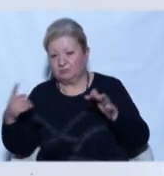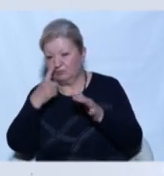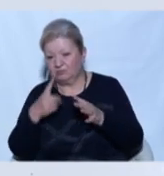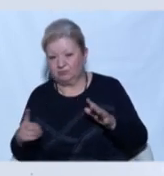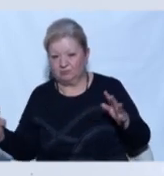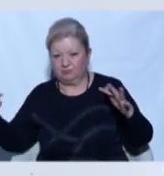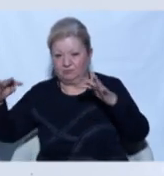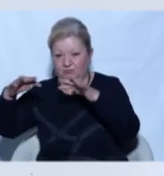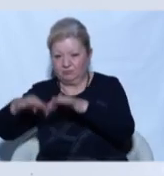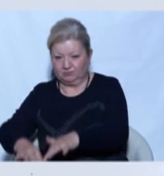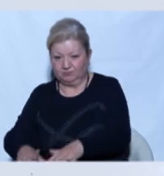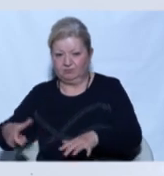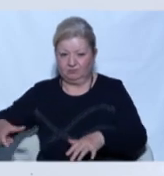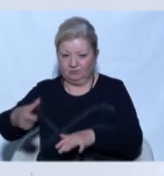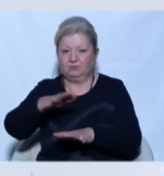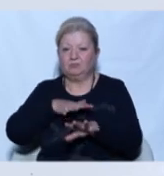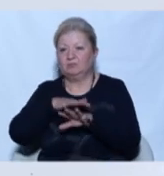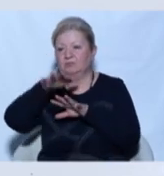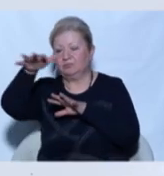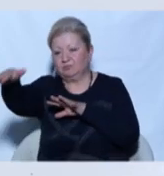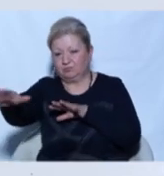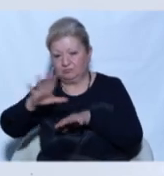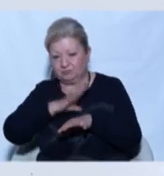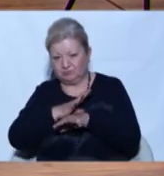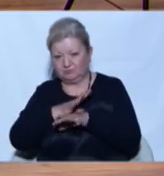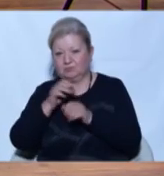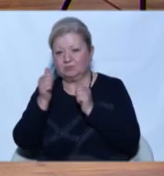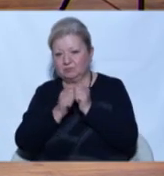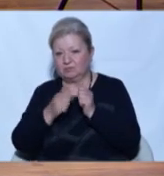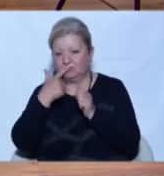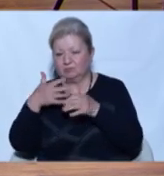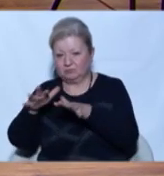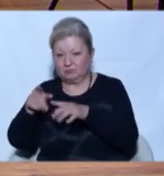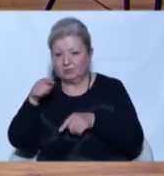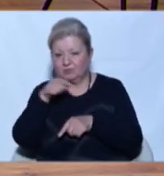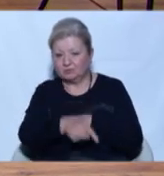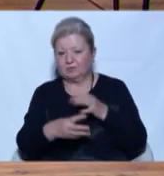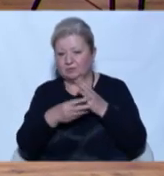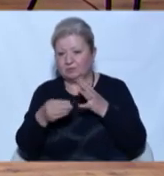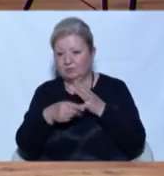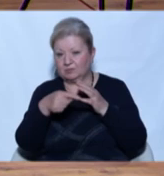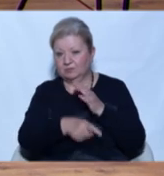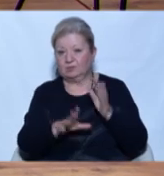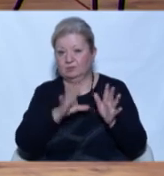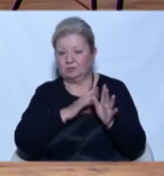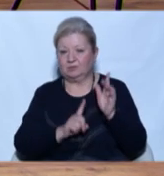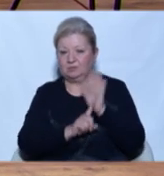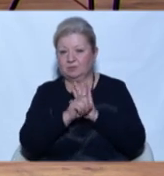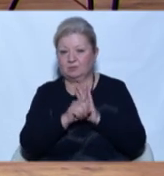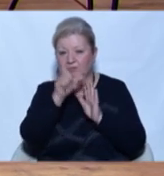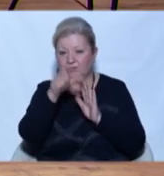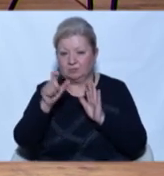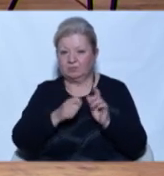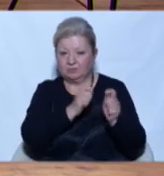და მიედინებოდა ხმელთაშუა ზღვისკენ. აი ეს ნიადაგი, ამ ნიადაგის დამუშავება დაიწყეს